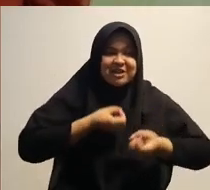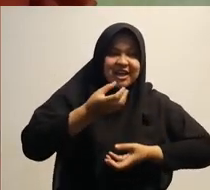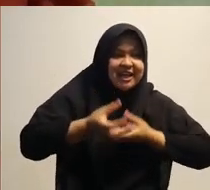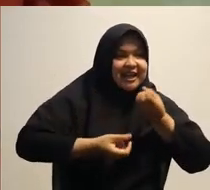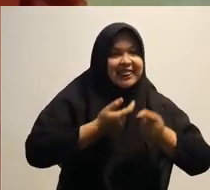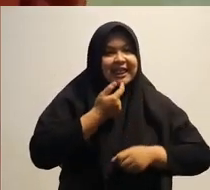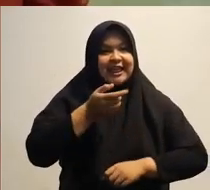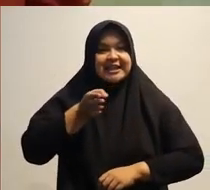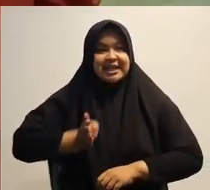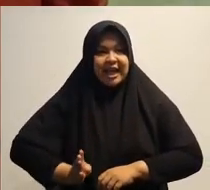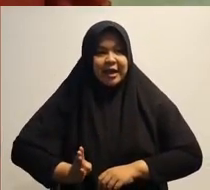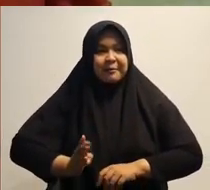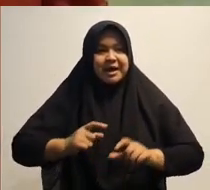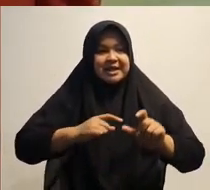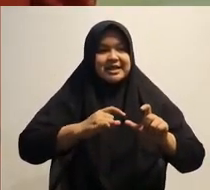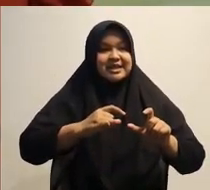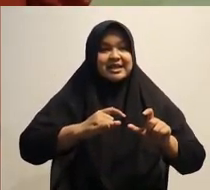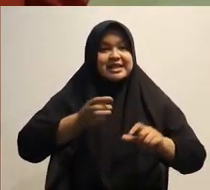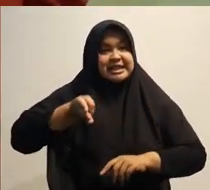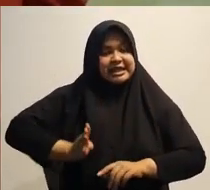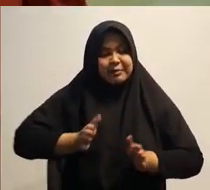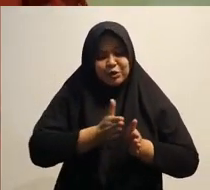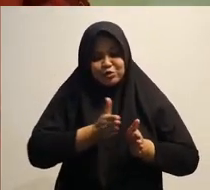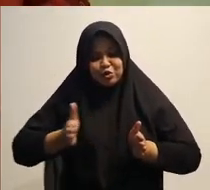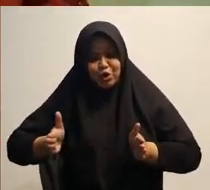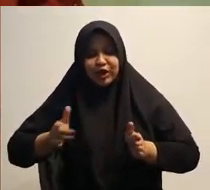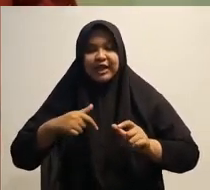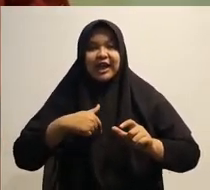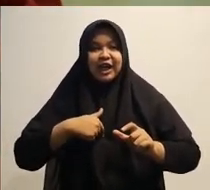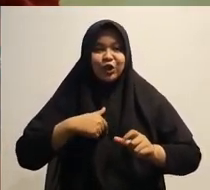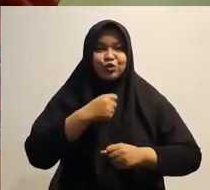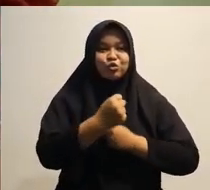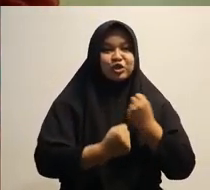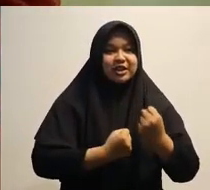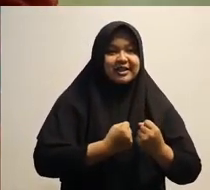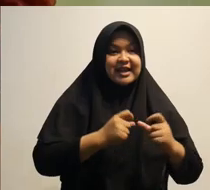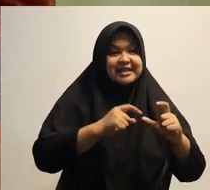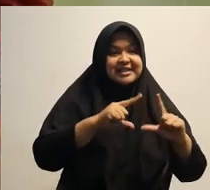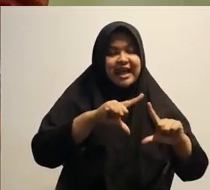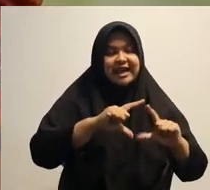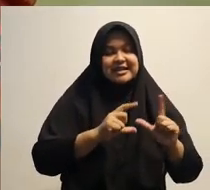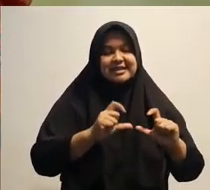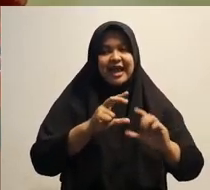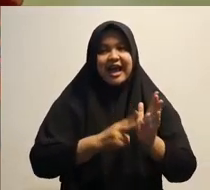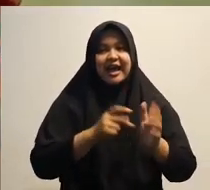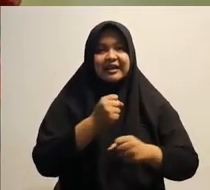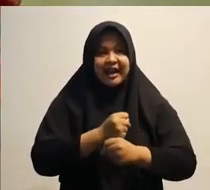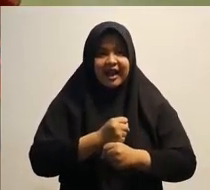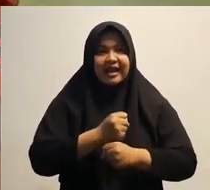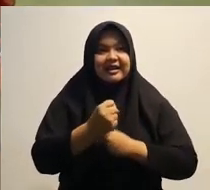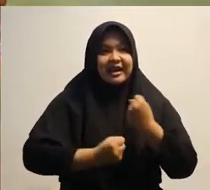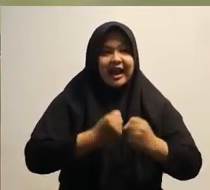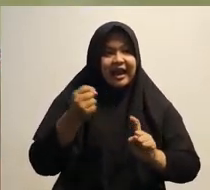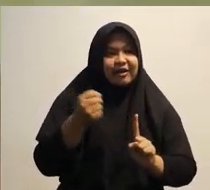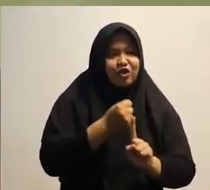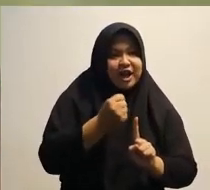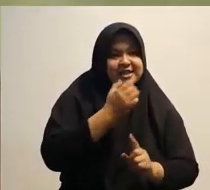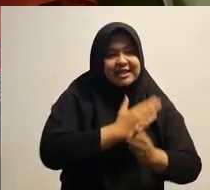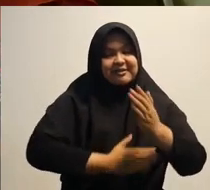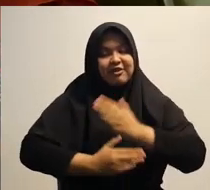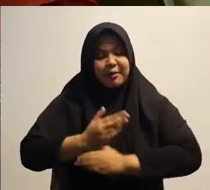ya. Di Sigap itu singkatan dari Sasana Inklusi dan Gerakan Advokasi Difabel. Jadi sini memang namanya sasana